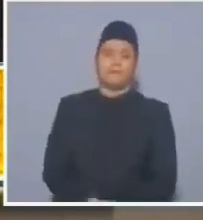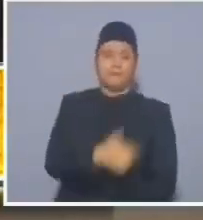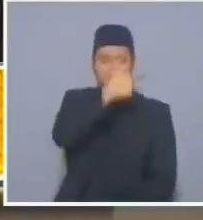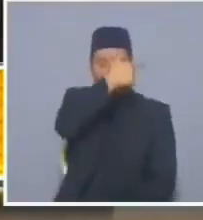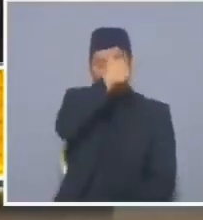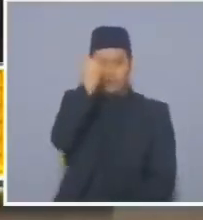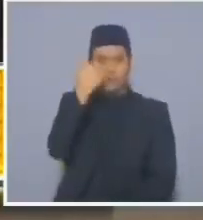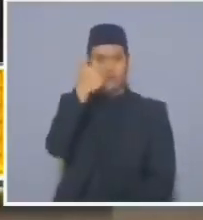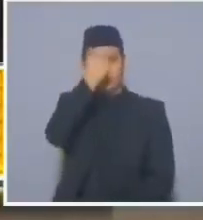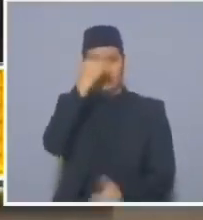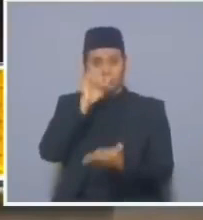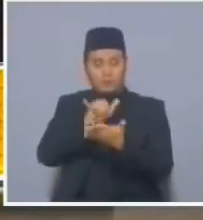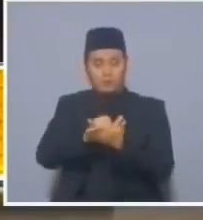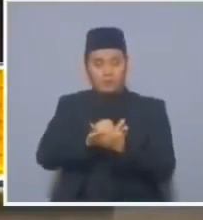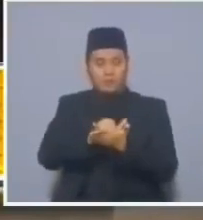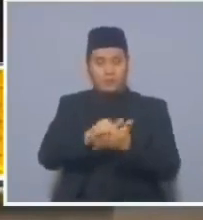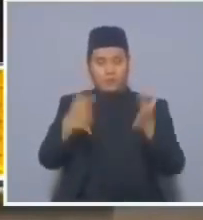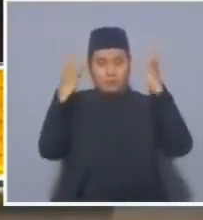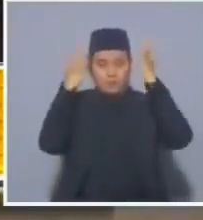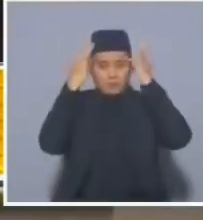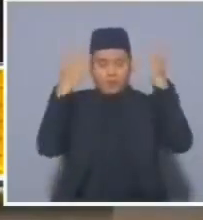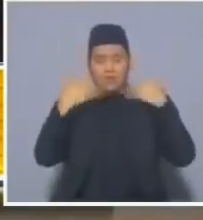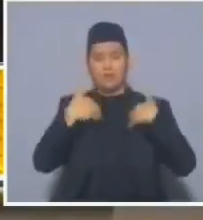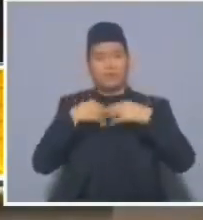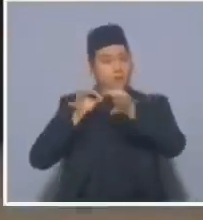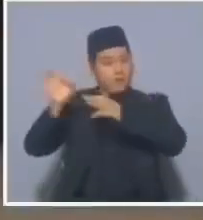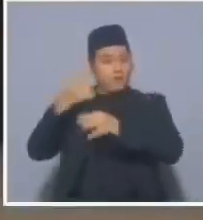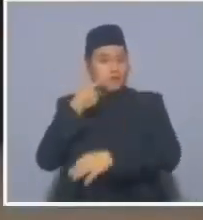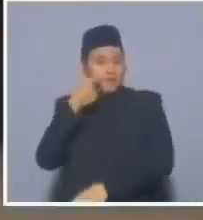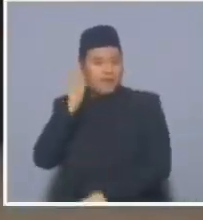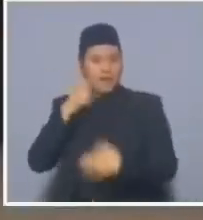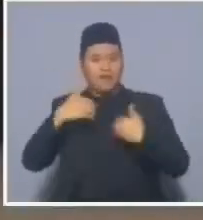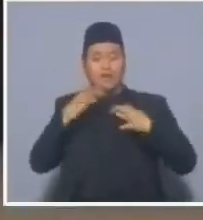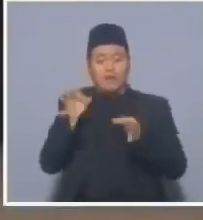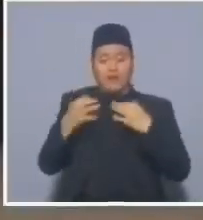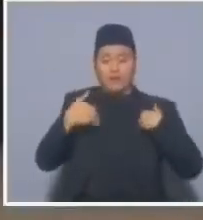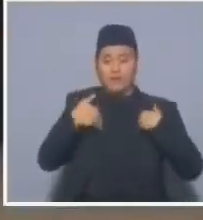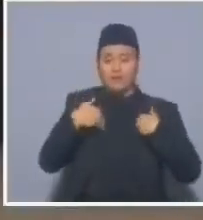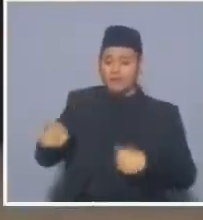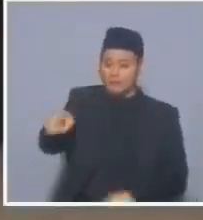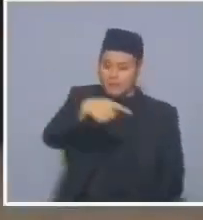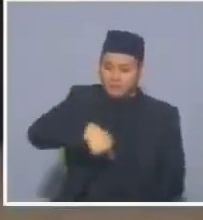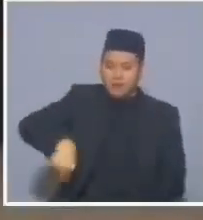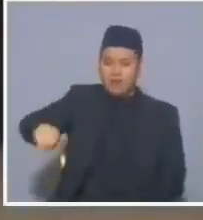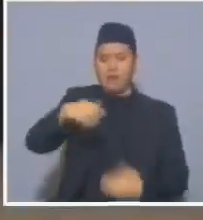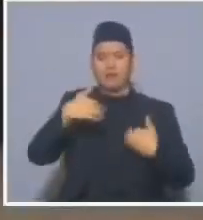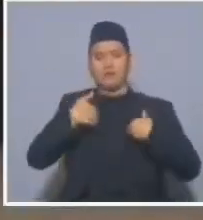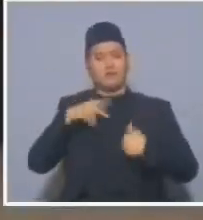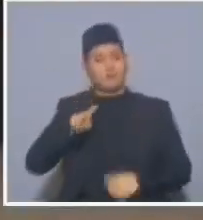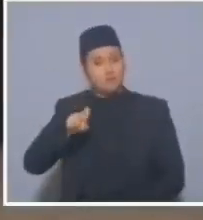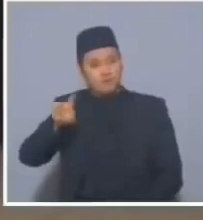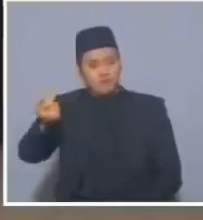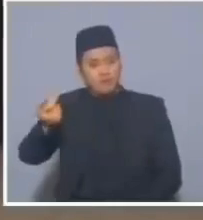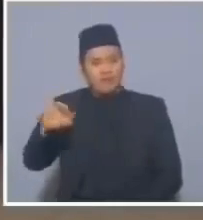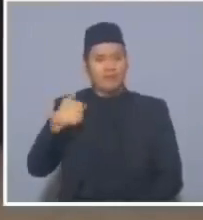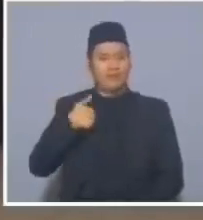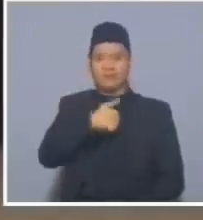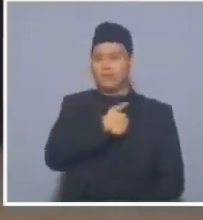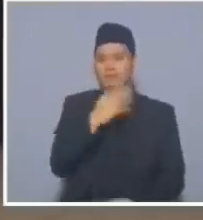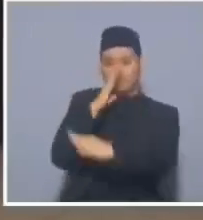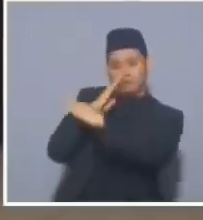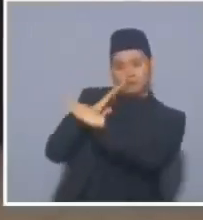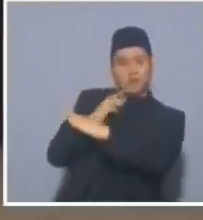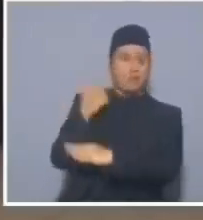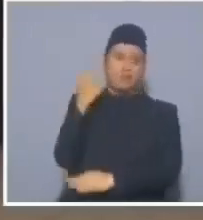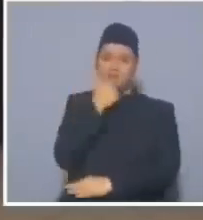Samaha tadi, bahawa bila ada terjadi satu wabak, jadi yang utamanya mencegah daripada wabak itu merebak. Jadi kita jangan pergi ke